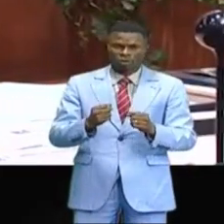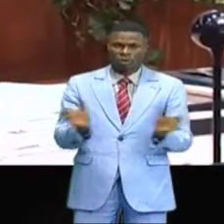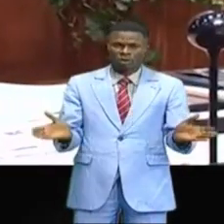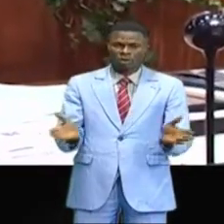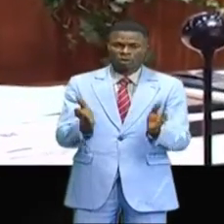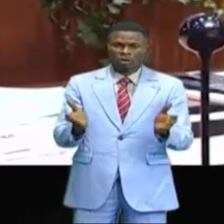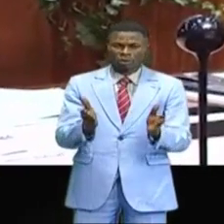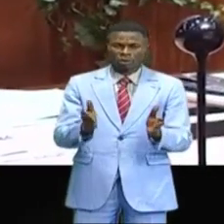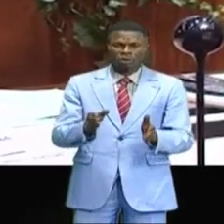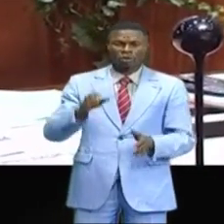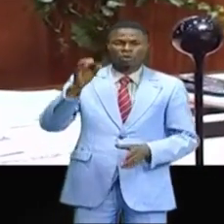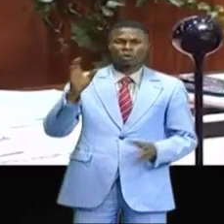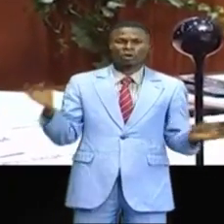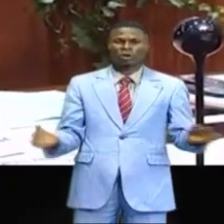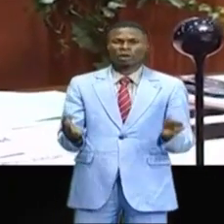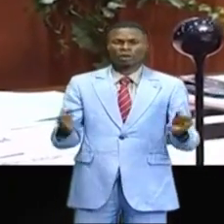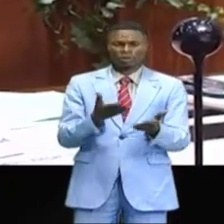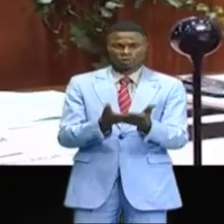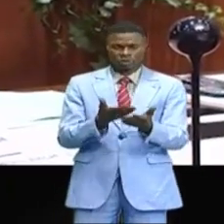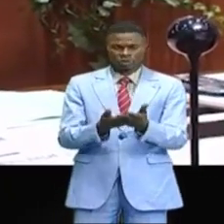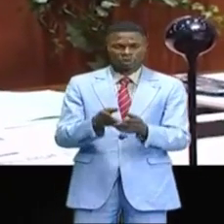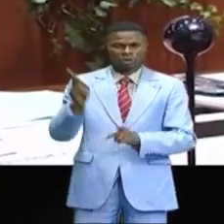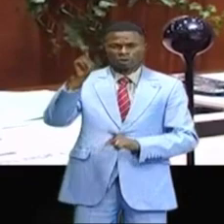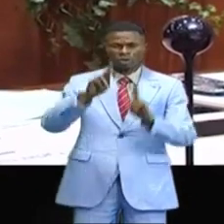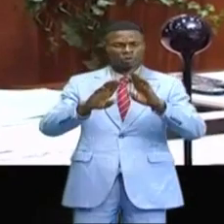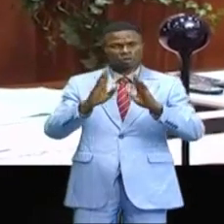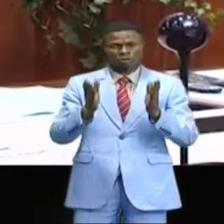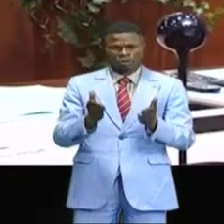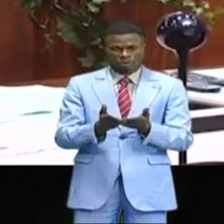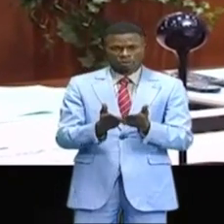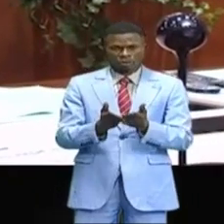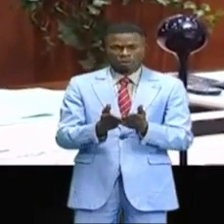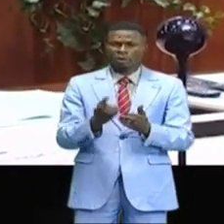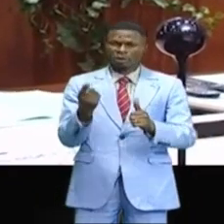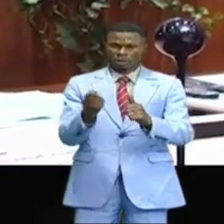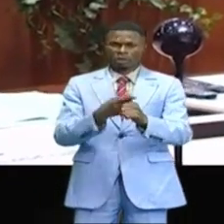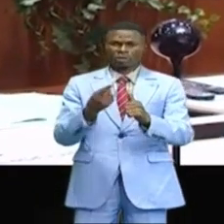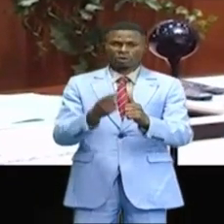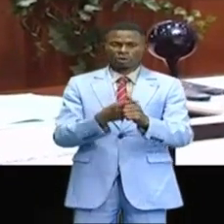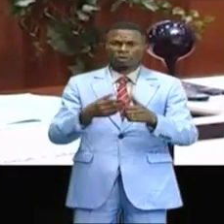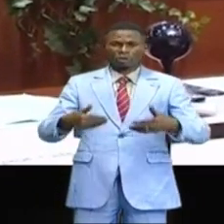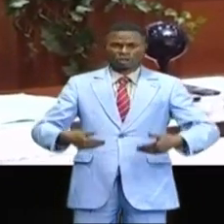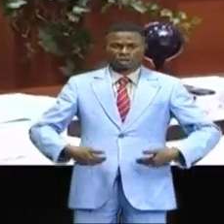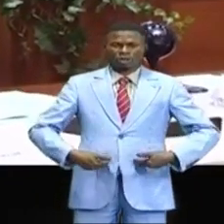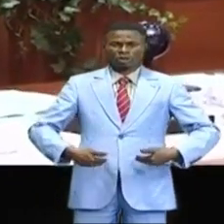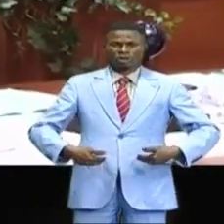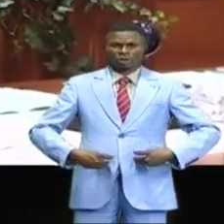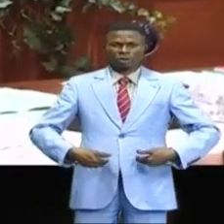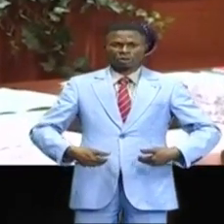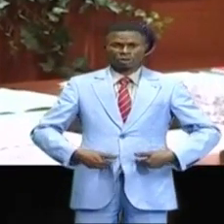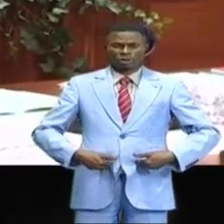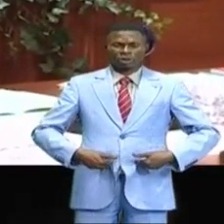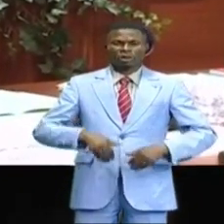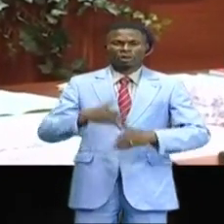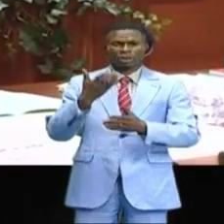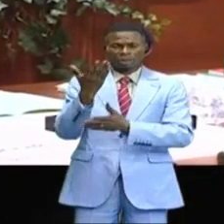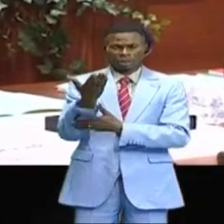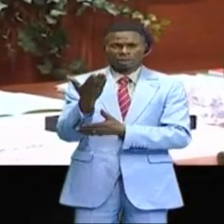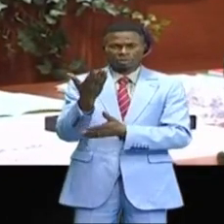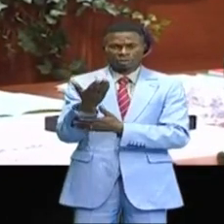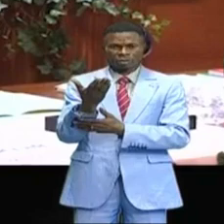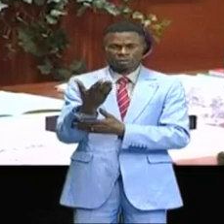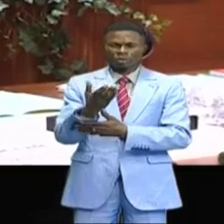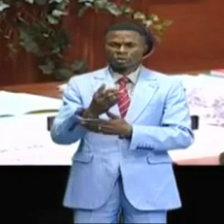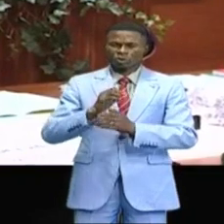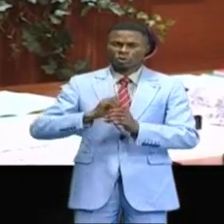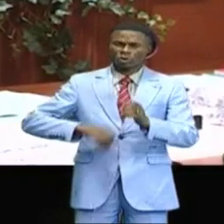de manifestants. La population, et particulièrement la jeunesse, a été invitée de